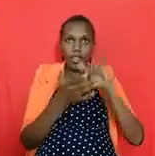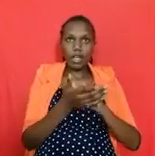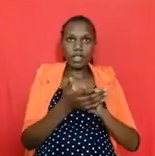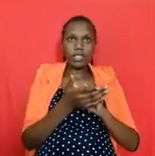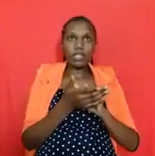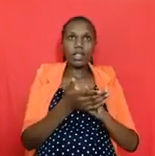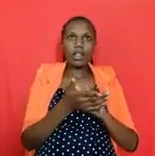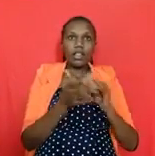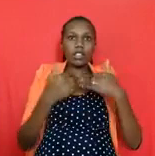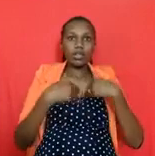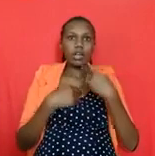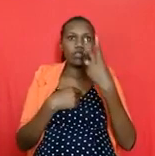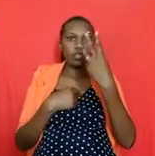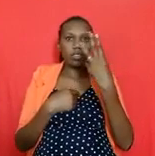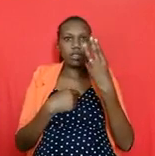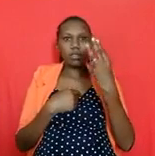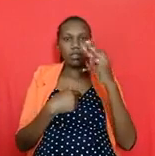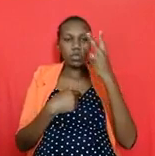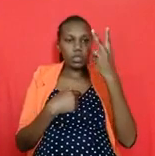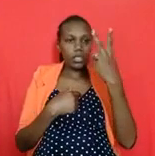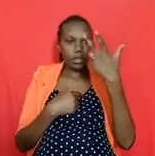cioneke 23 million